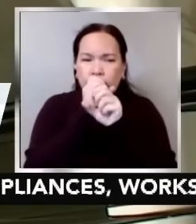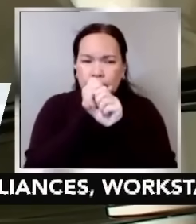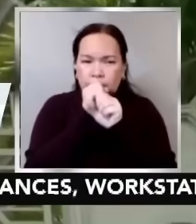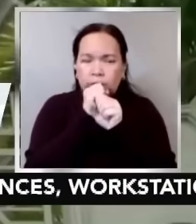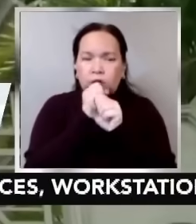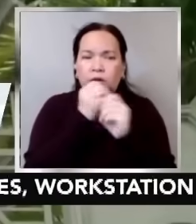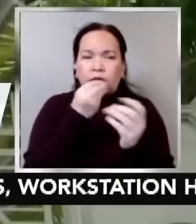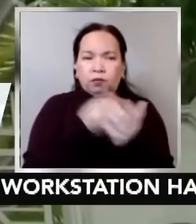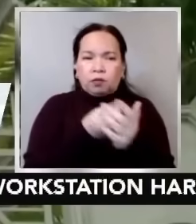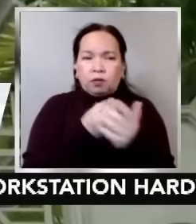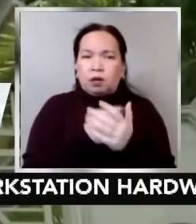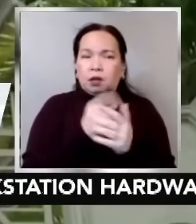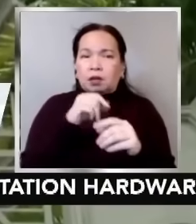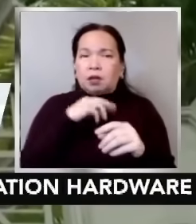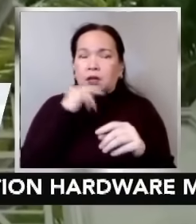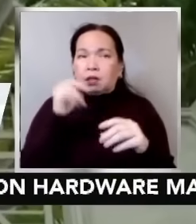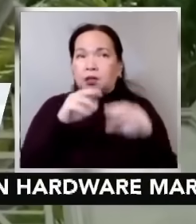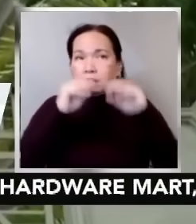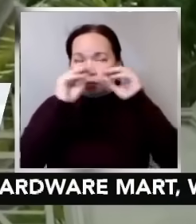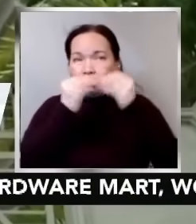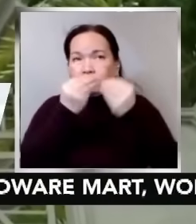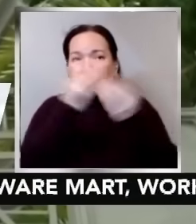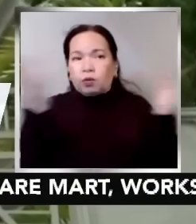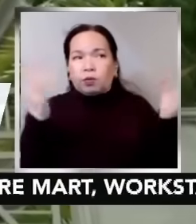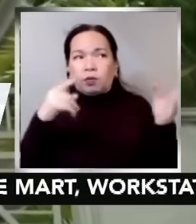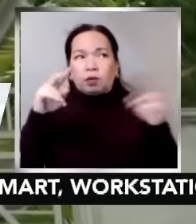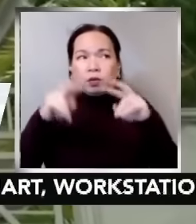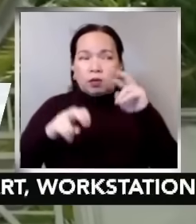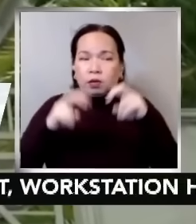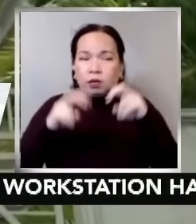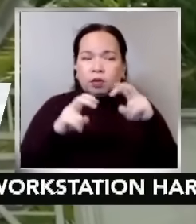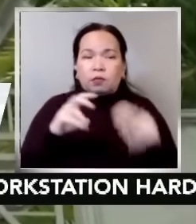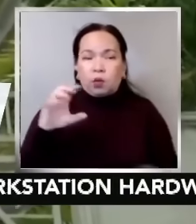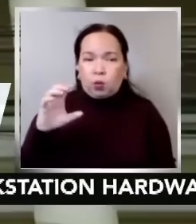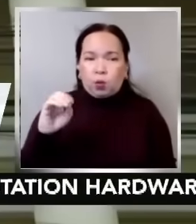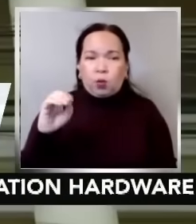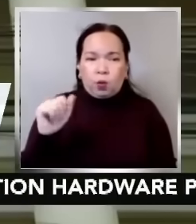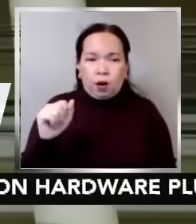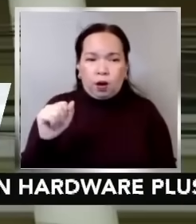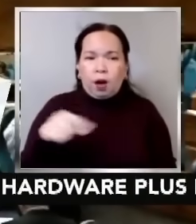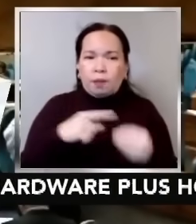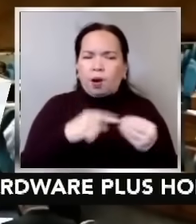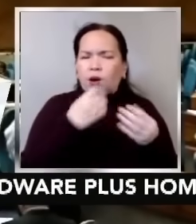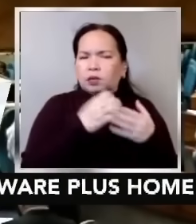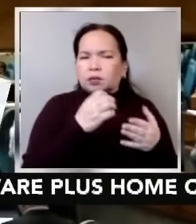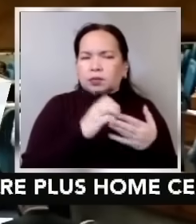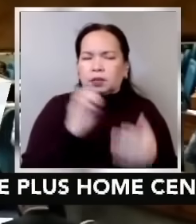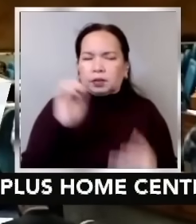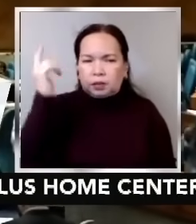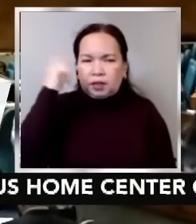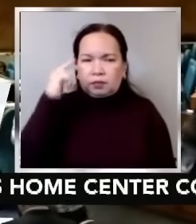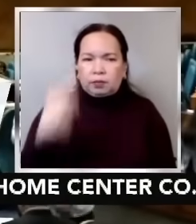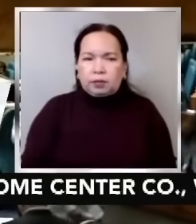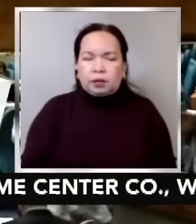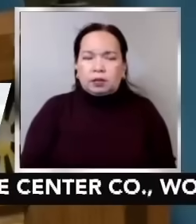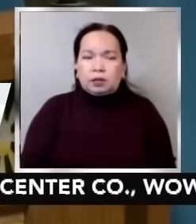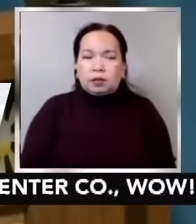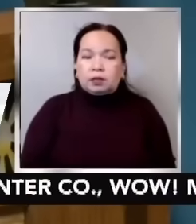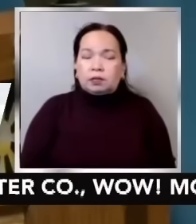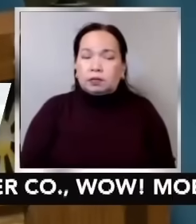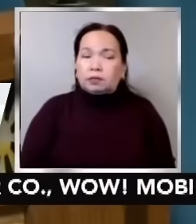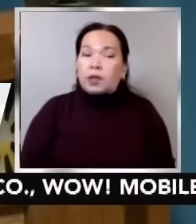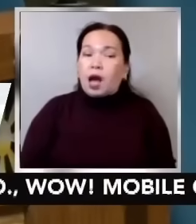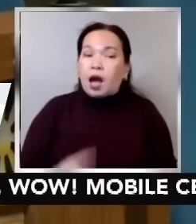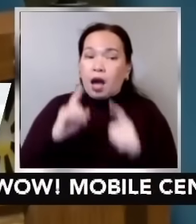isapubliko ang pagsusuri ng Commission on Audit o COA sa gastusin ng gobyerno. Ang punang yan, sinagot ng sponsor